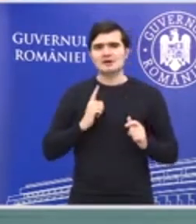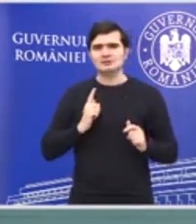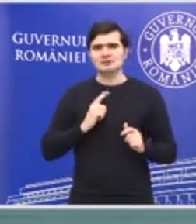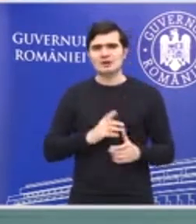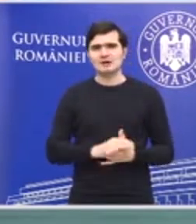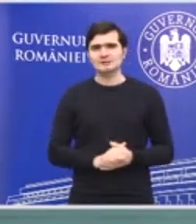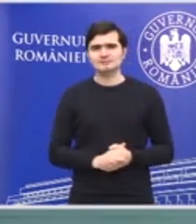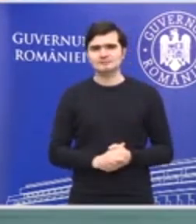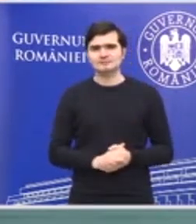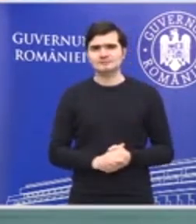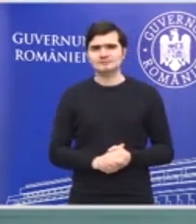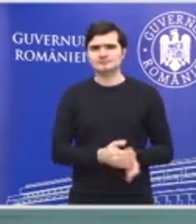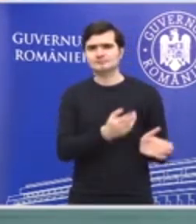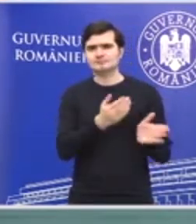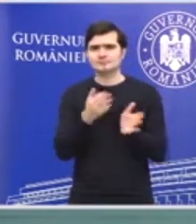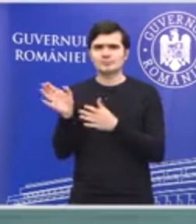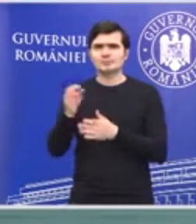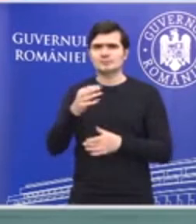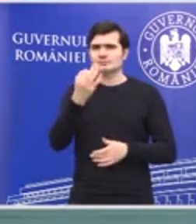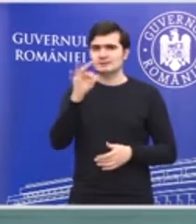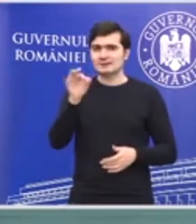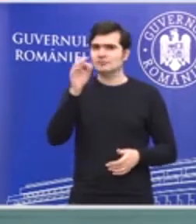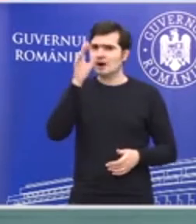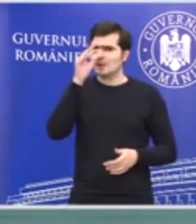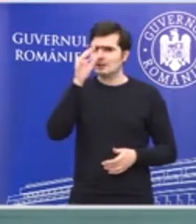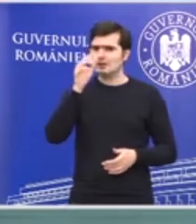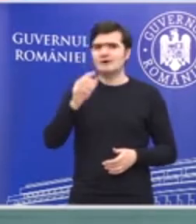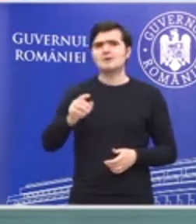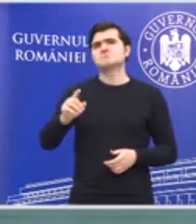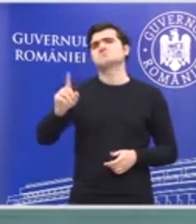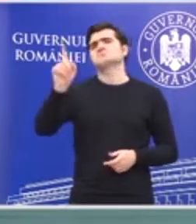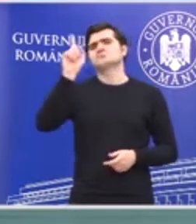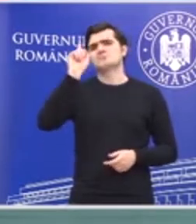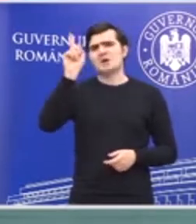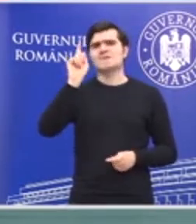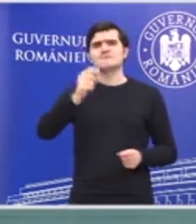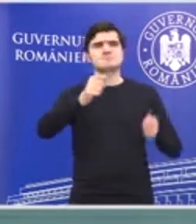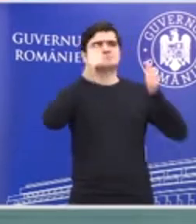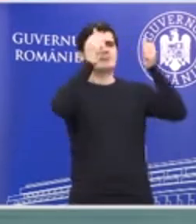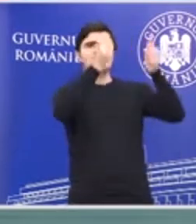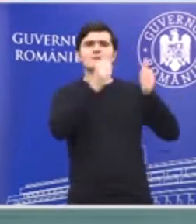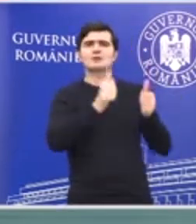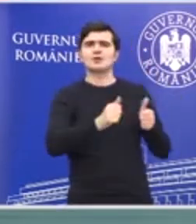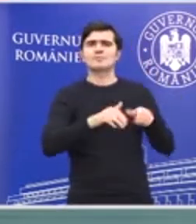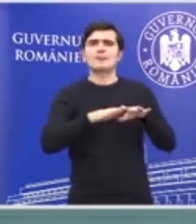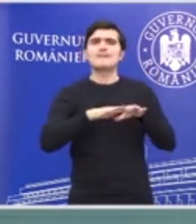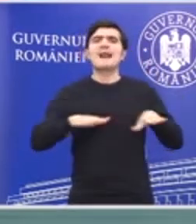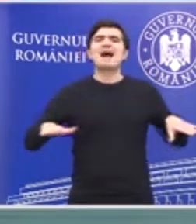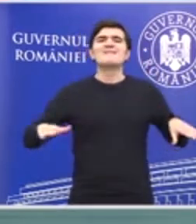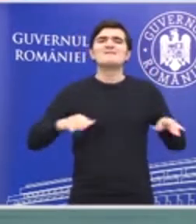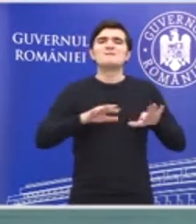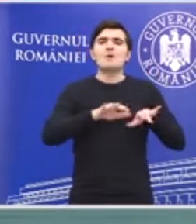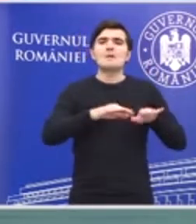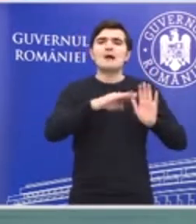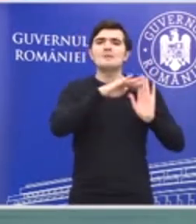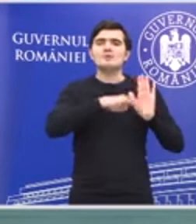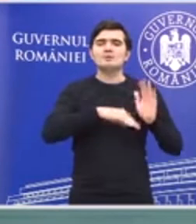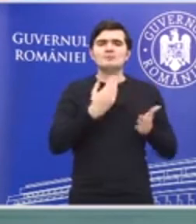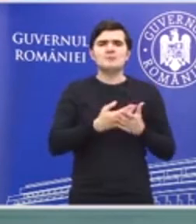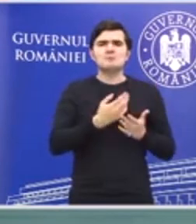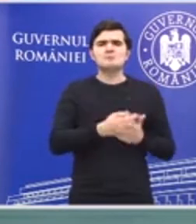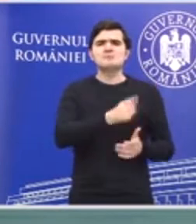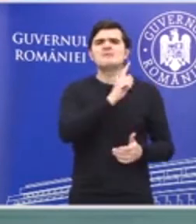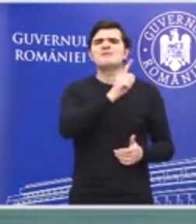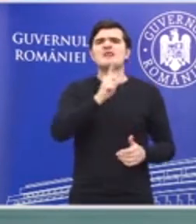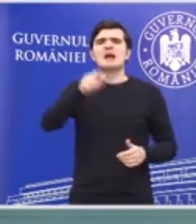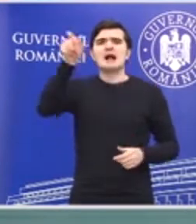așteptare. Din data de 10 aprilie va fi afișat pe platforma de programare pentru fiecare